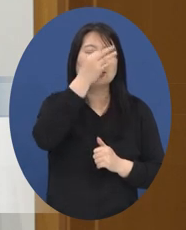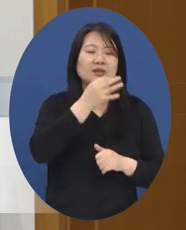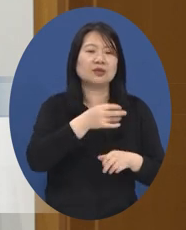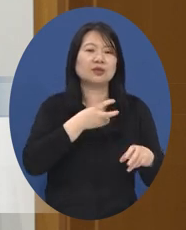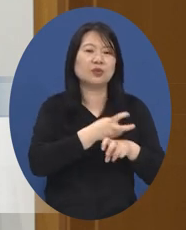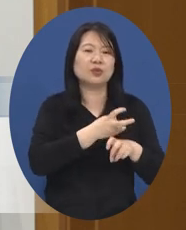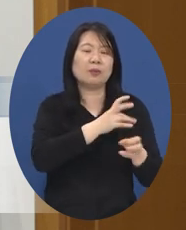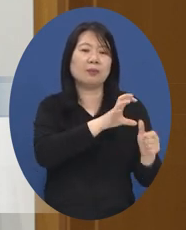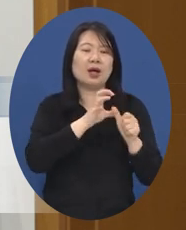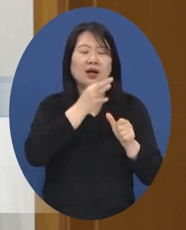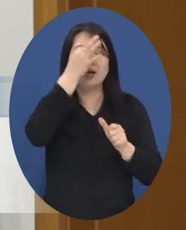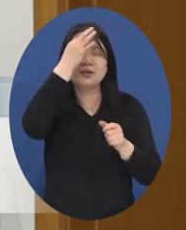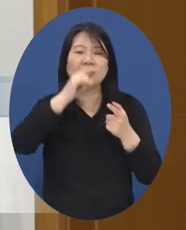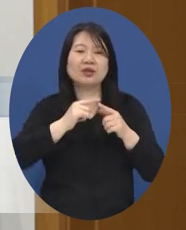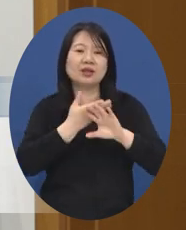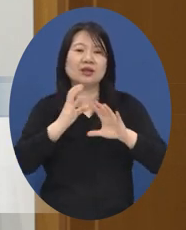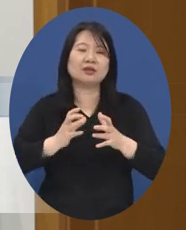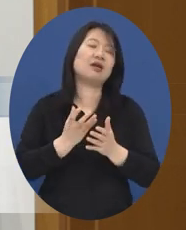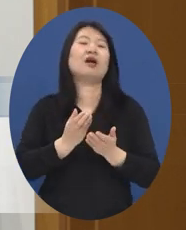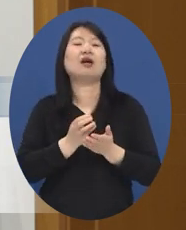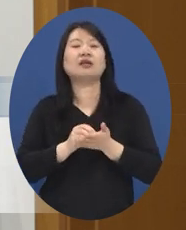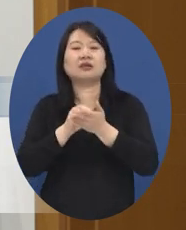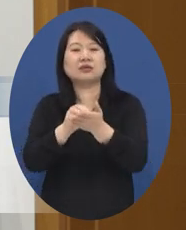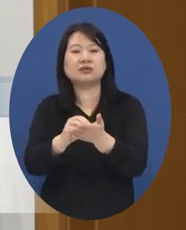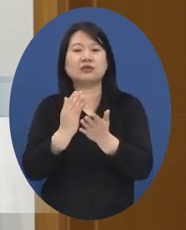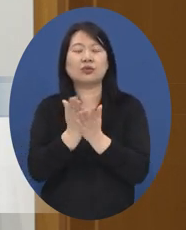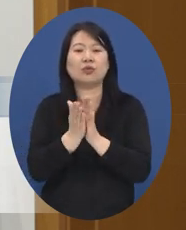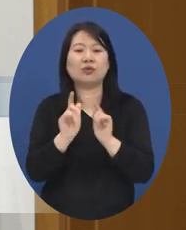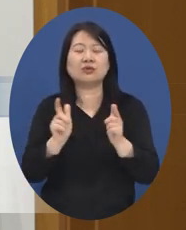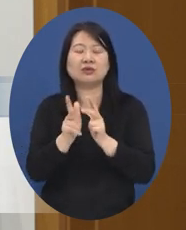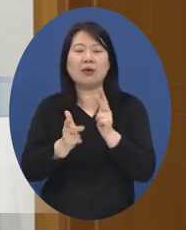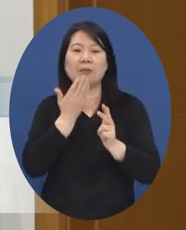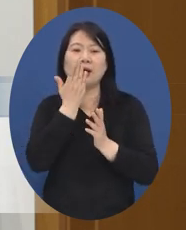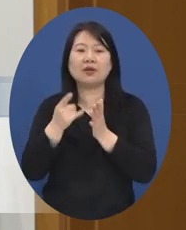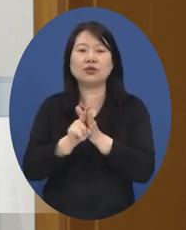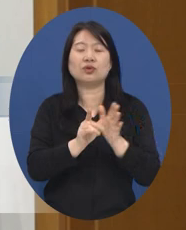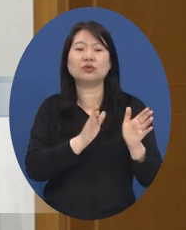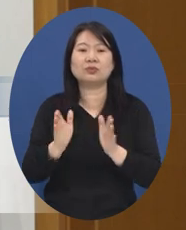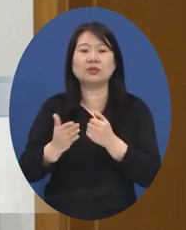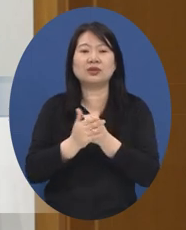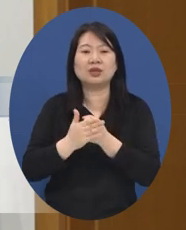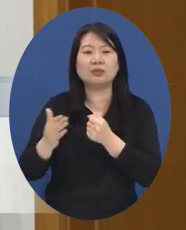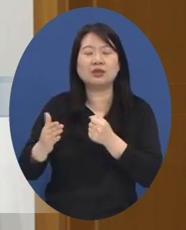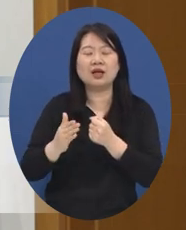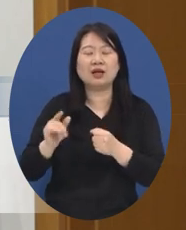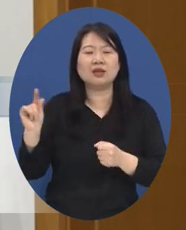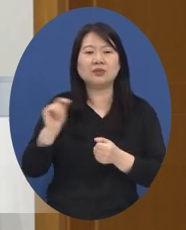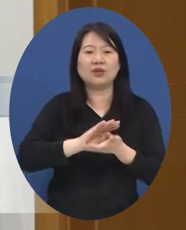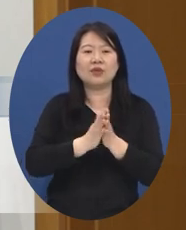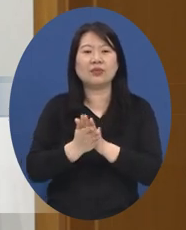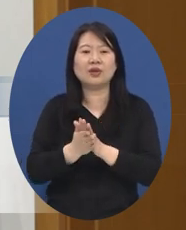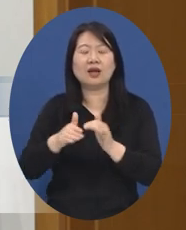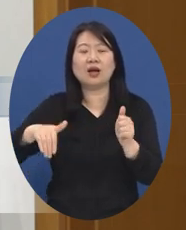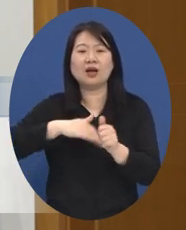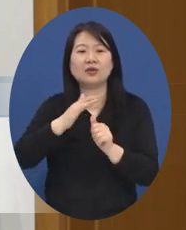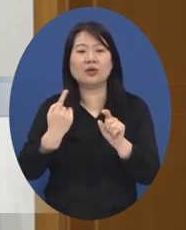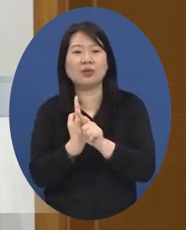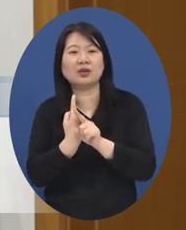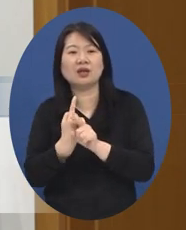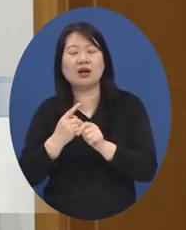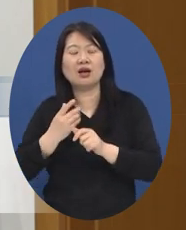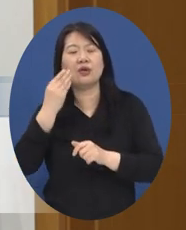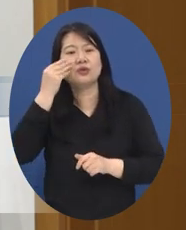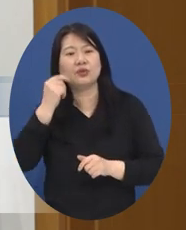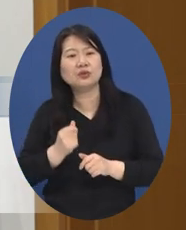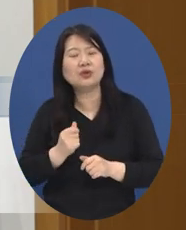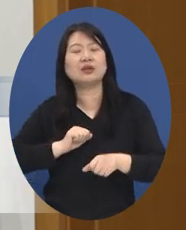및 경험 축적에 따른 해외 진출 등 다양한 사업을 추진할 수 있도록 준비하여 급변하는 글로벌 환경 변화에